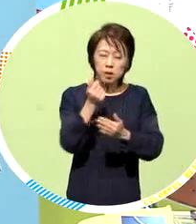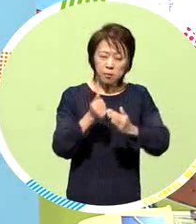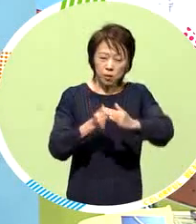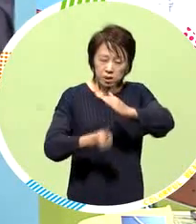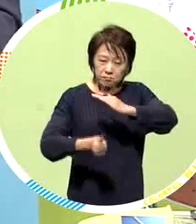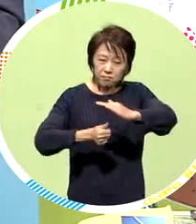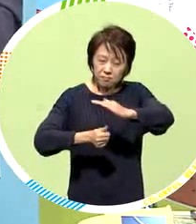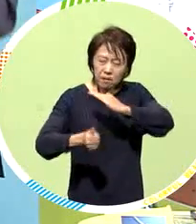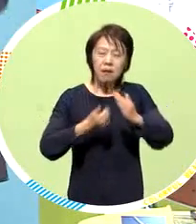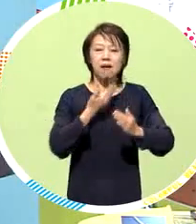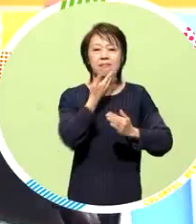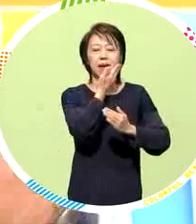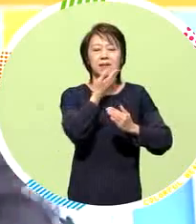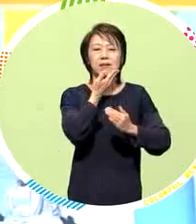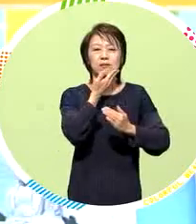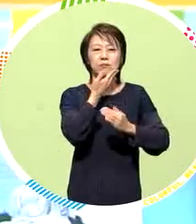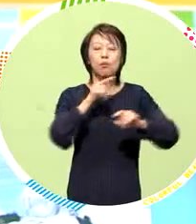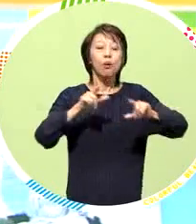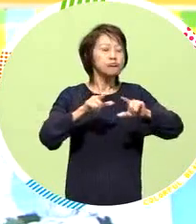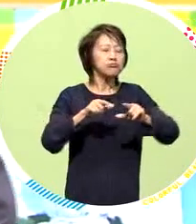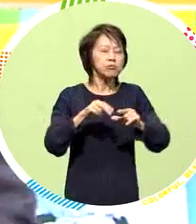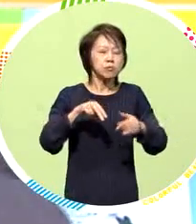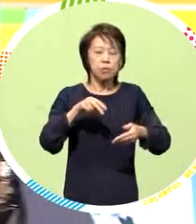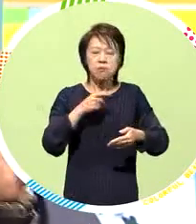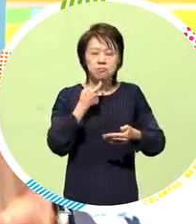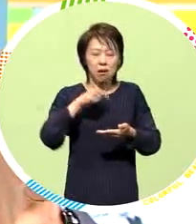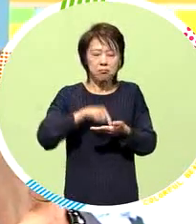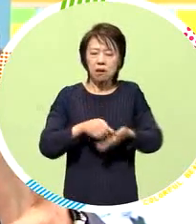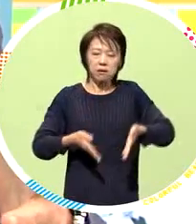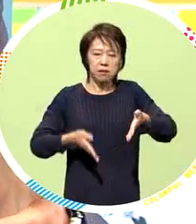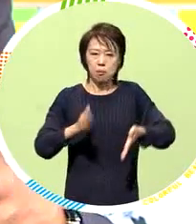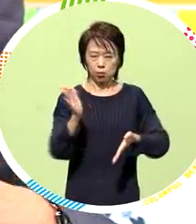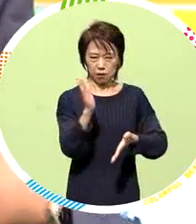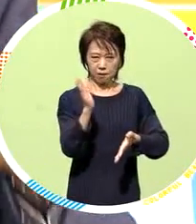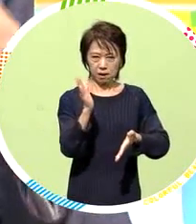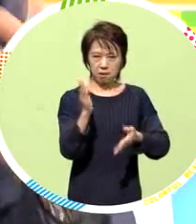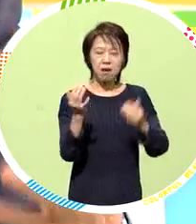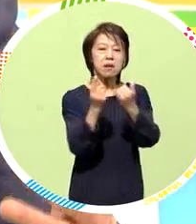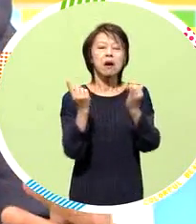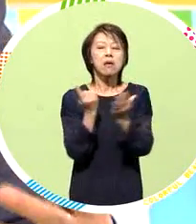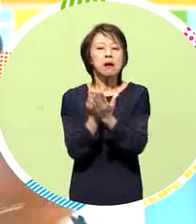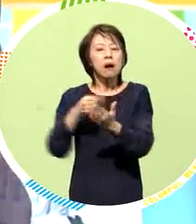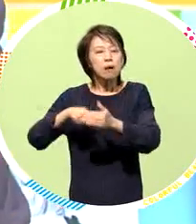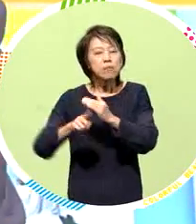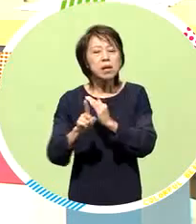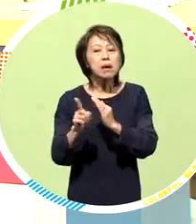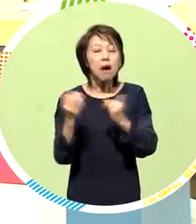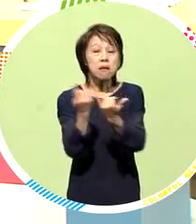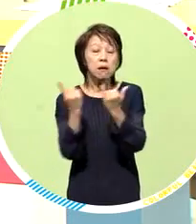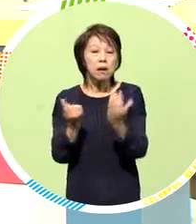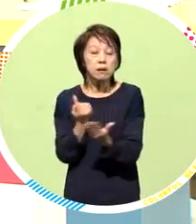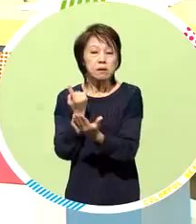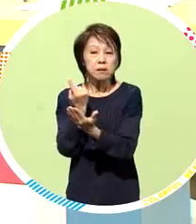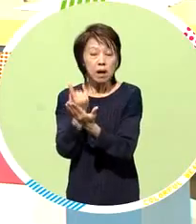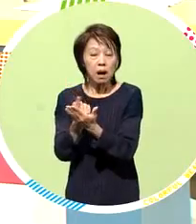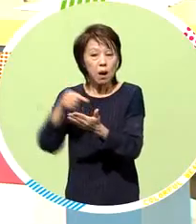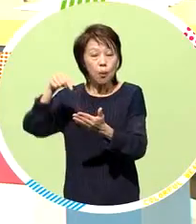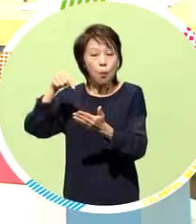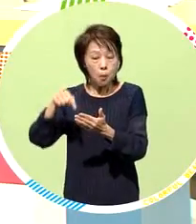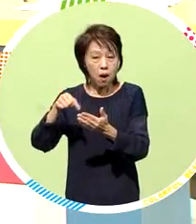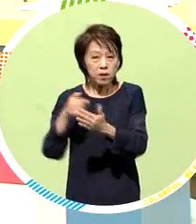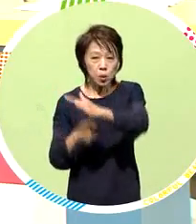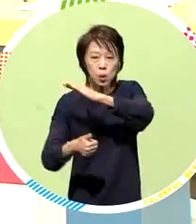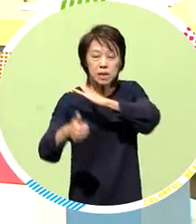ことが大事でもただ単にそうと散歩してればいいわけじゃなくて社会参加っていうのは外へ出てって社会と関わっているということ特に